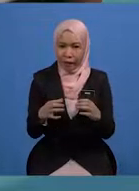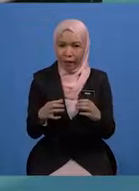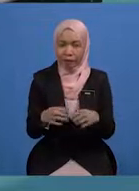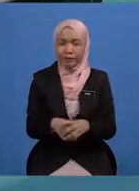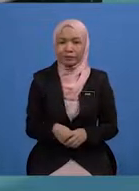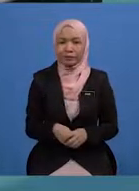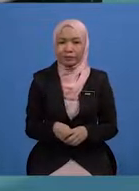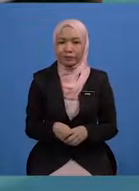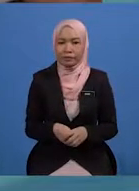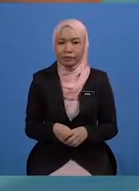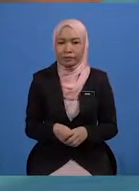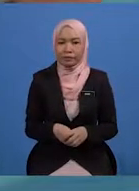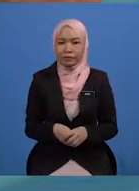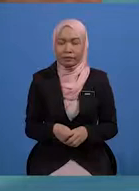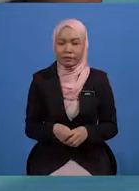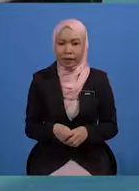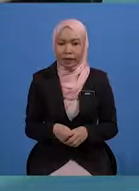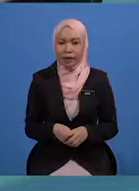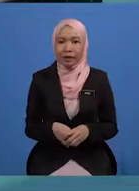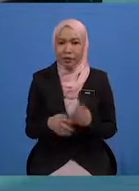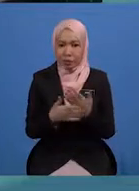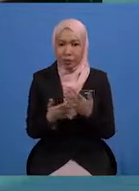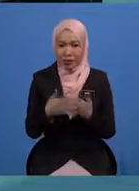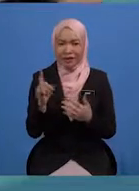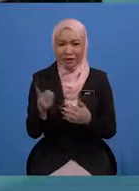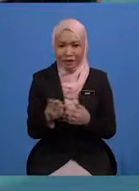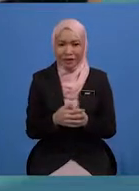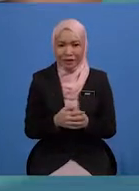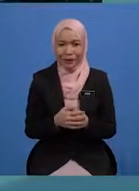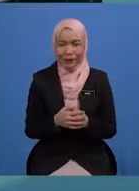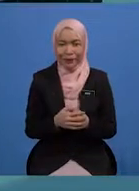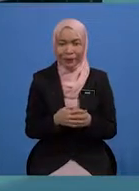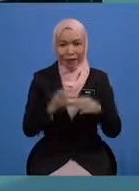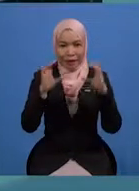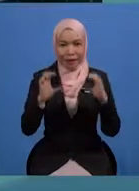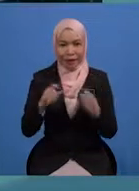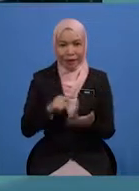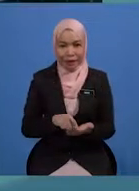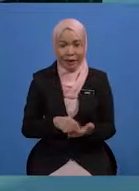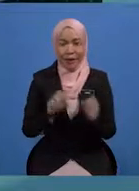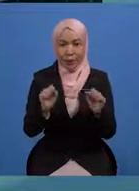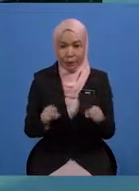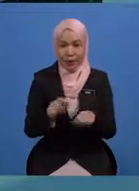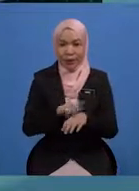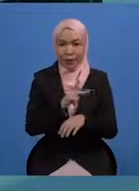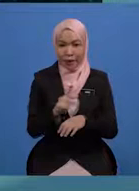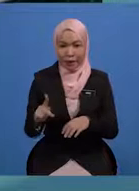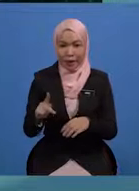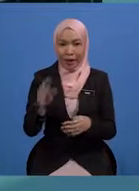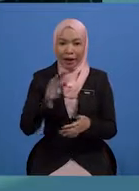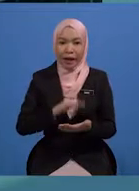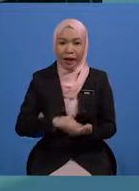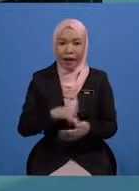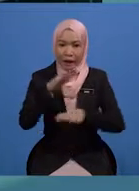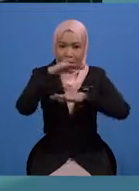bukan? Selain itu, teknik kering atas kering juga boleh diaplikasikan ke atas catan